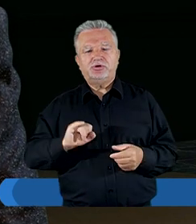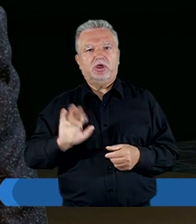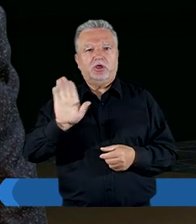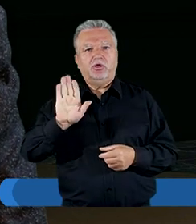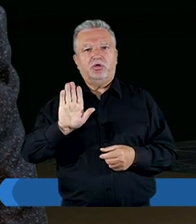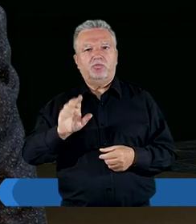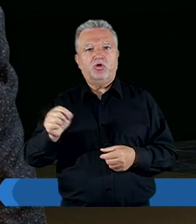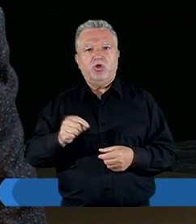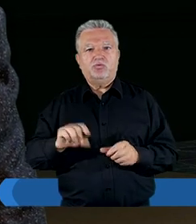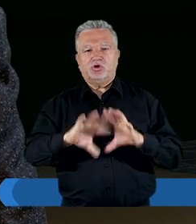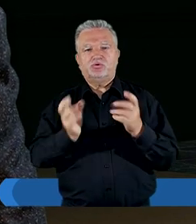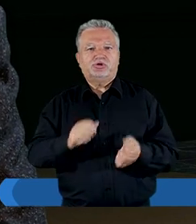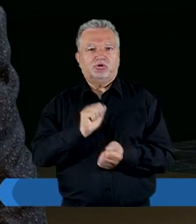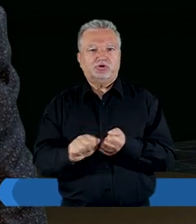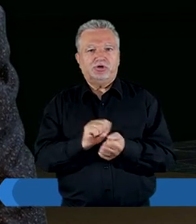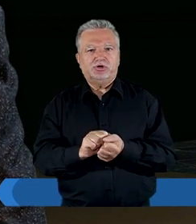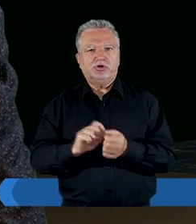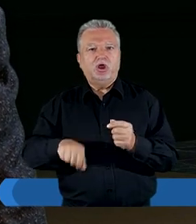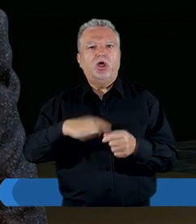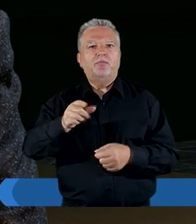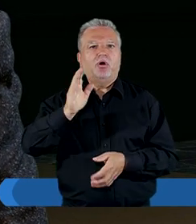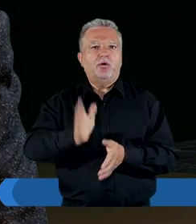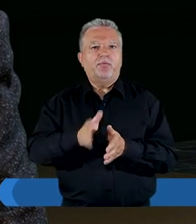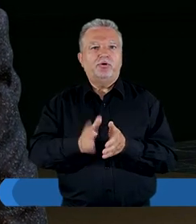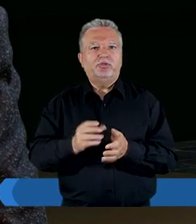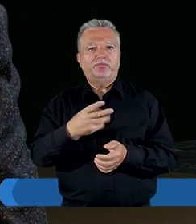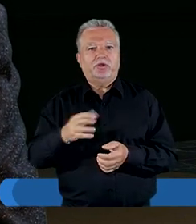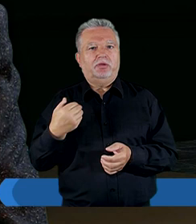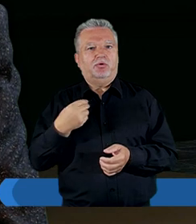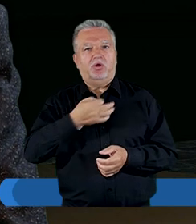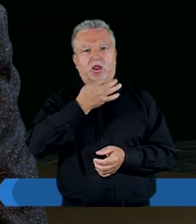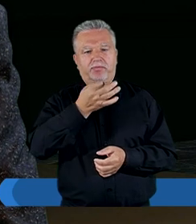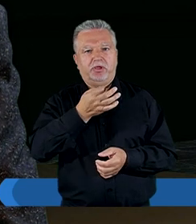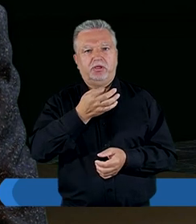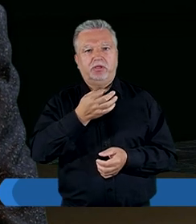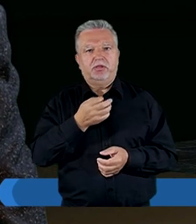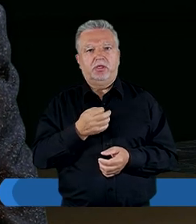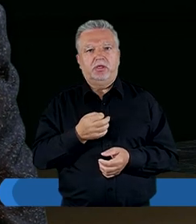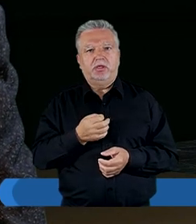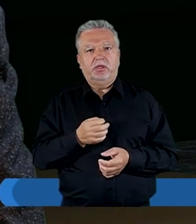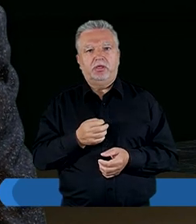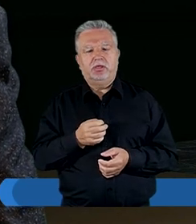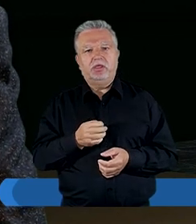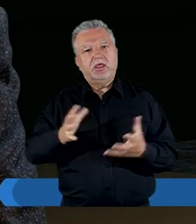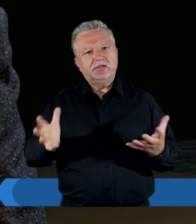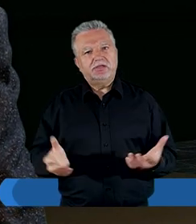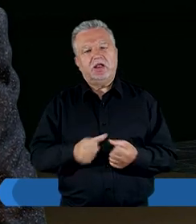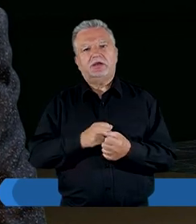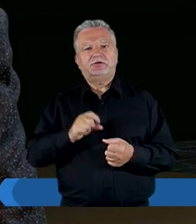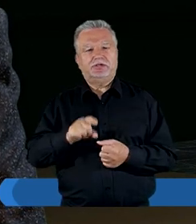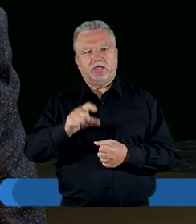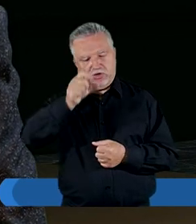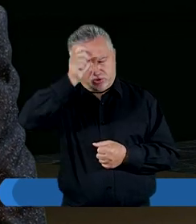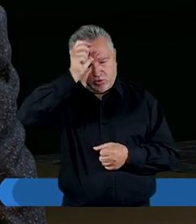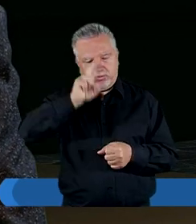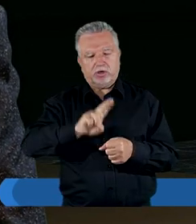Bóg musiał wszystko zniszczyć. A po potopie też nie było dużo lepiej. I więc znalazł się taki człowiek, który